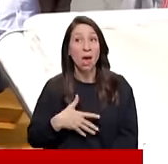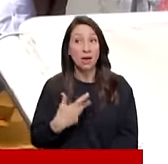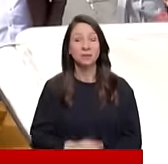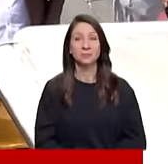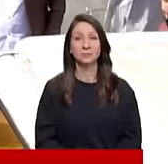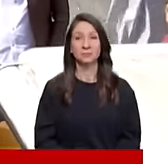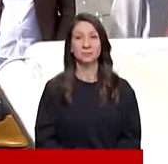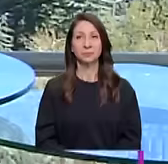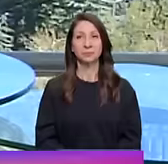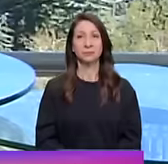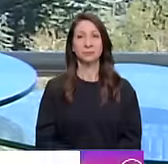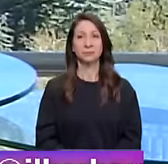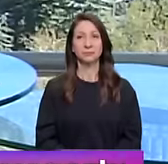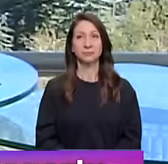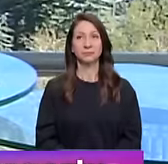ediliyor.